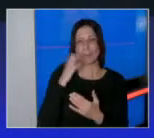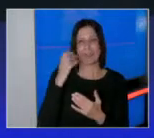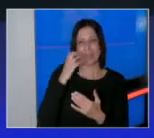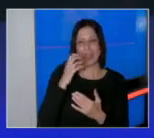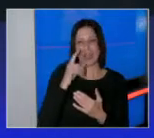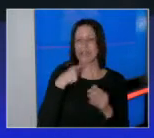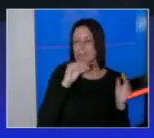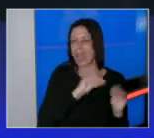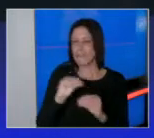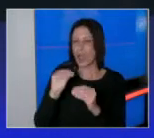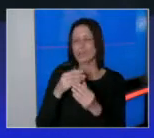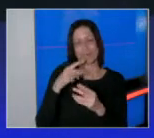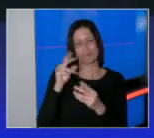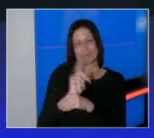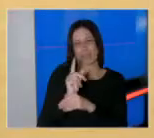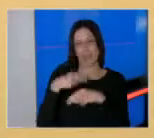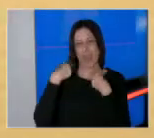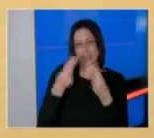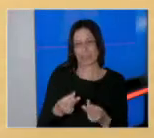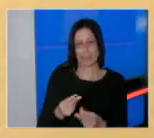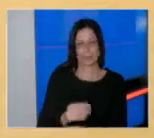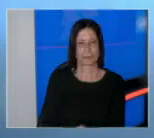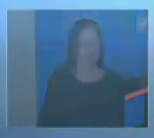אל תזוזו, מעברון, ואנחנו מיד חוזרים אליכם.